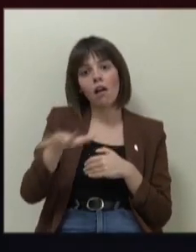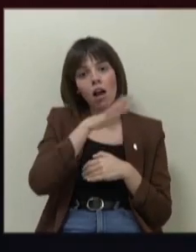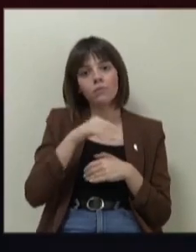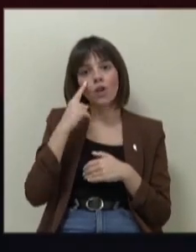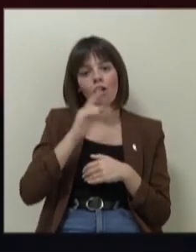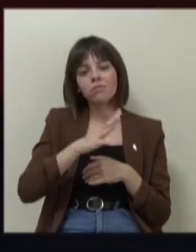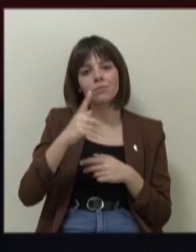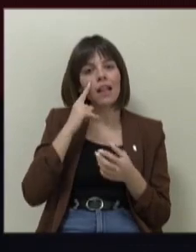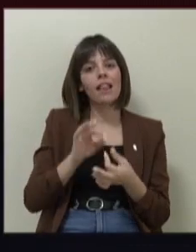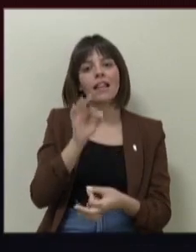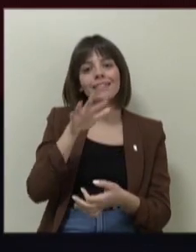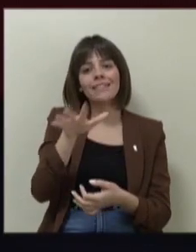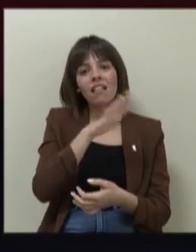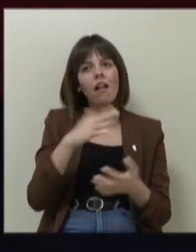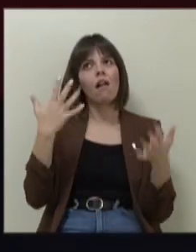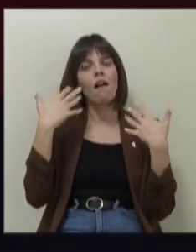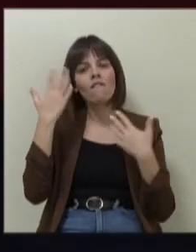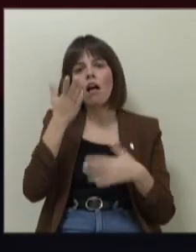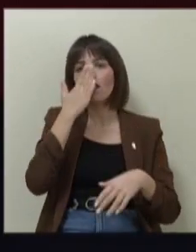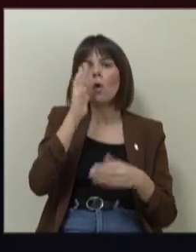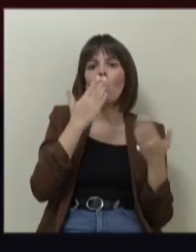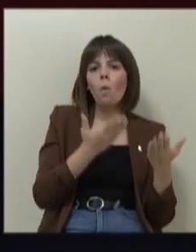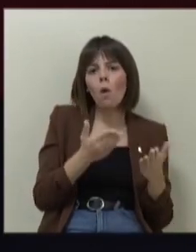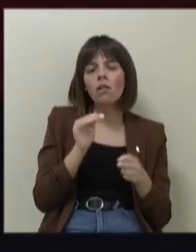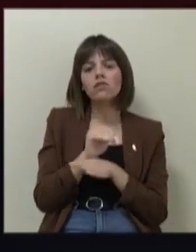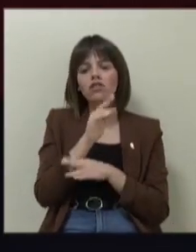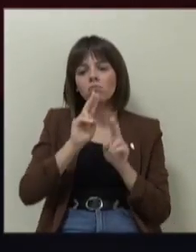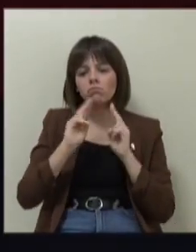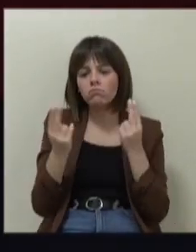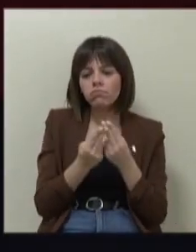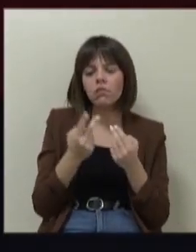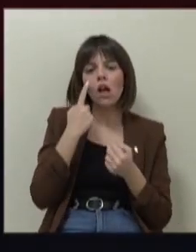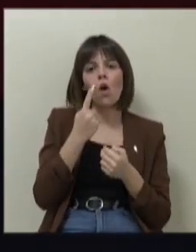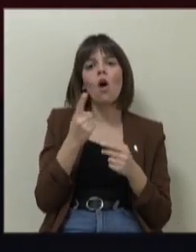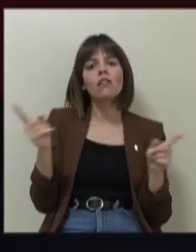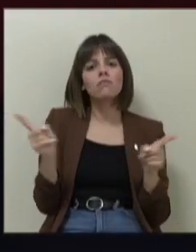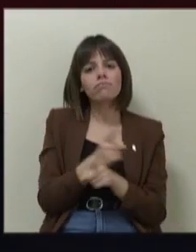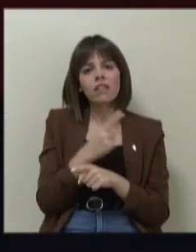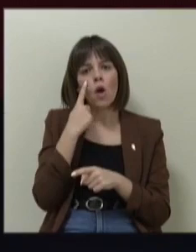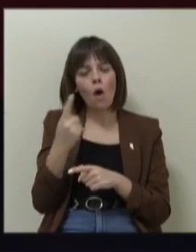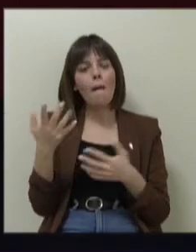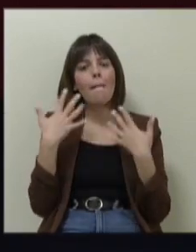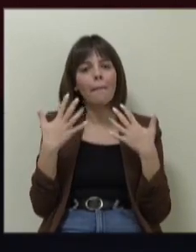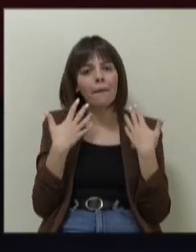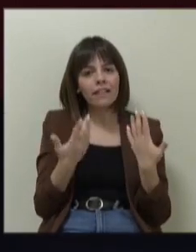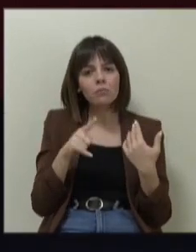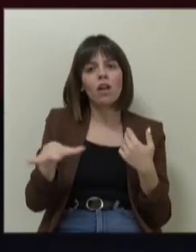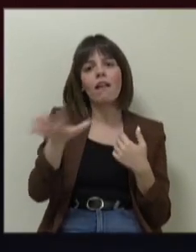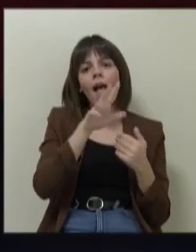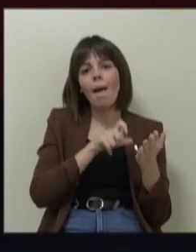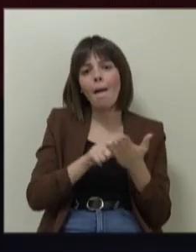diğer insanlar, atmosfer, doğa, yaşamın döngüsü, biyolojik çeşitlilik, iklim bunların